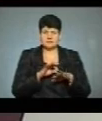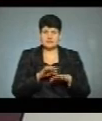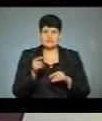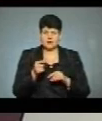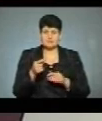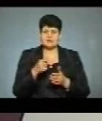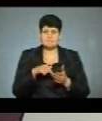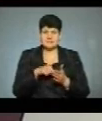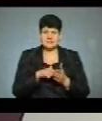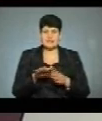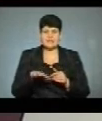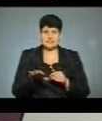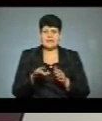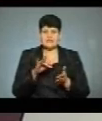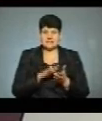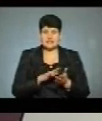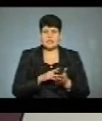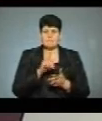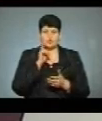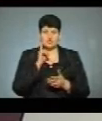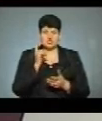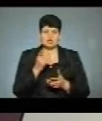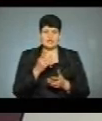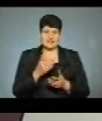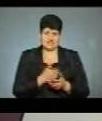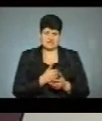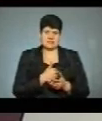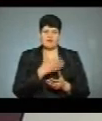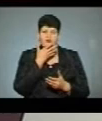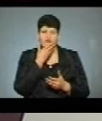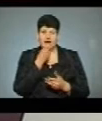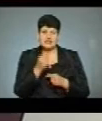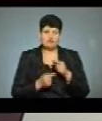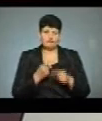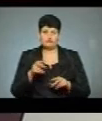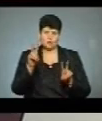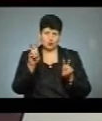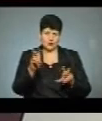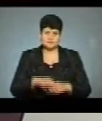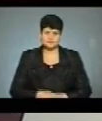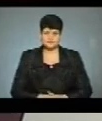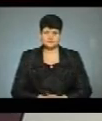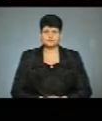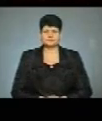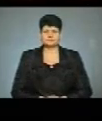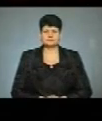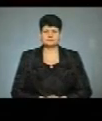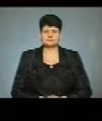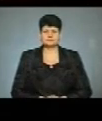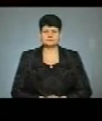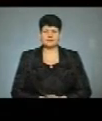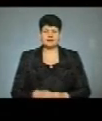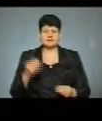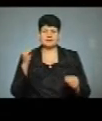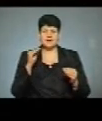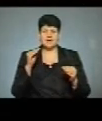міський територіальний центр і молодіжна ініціатива «Файні внуки». На конкурсі краси побувала і наша знімальна група. У гримерці